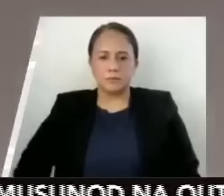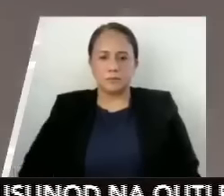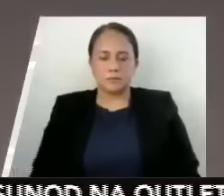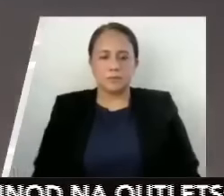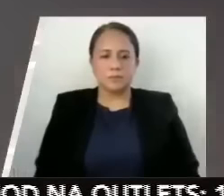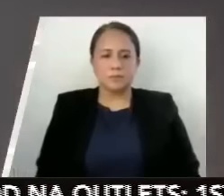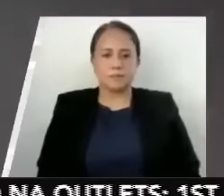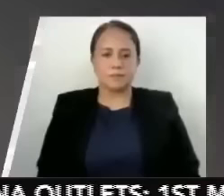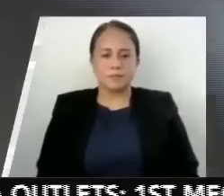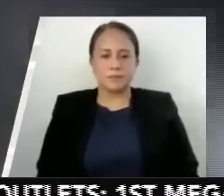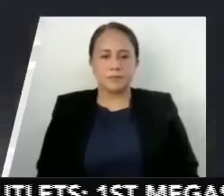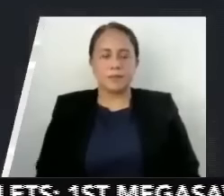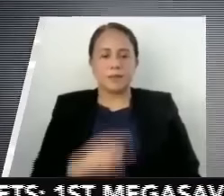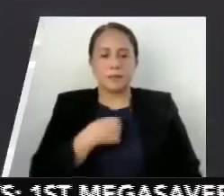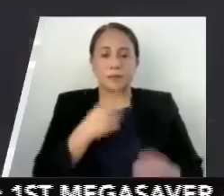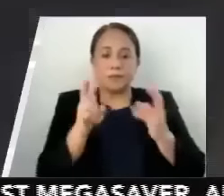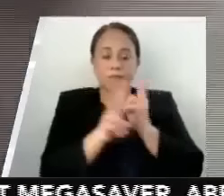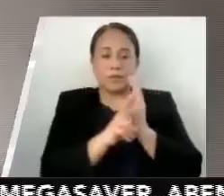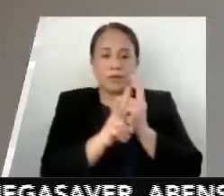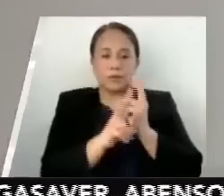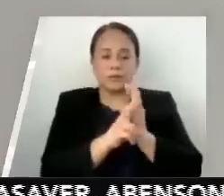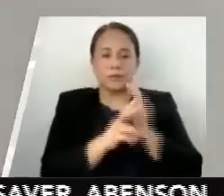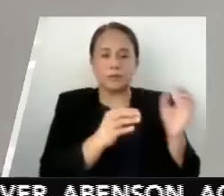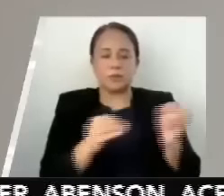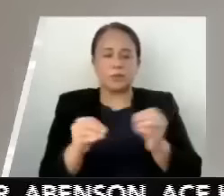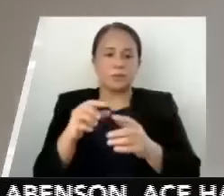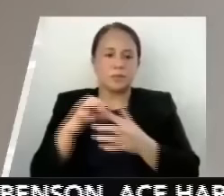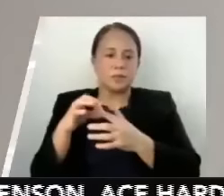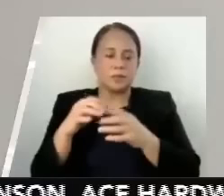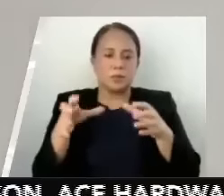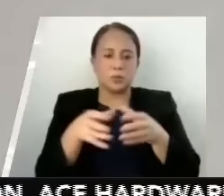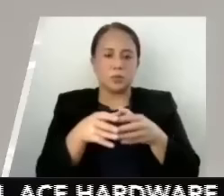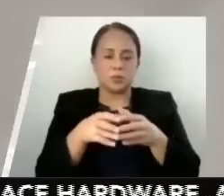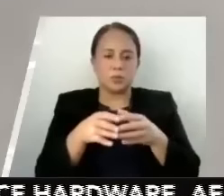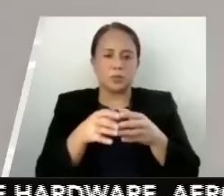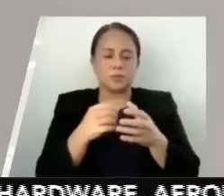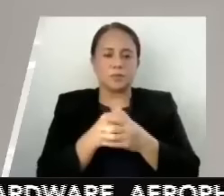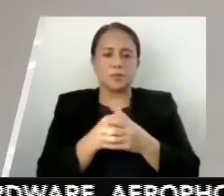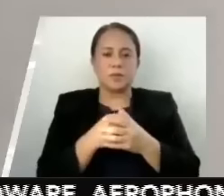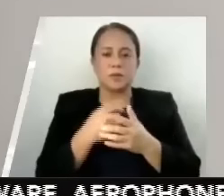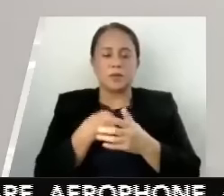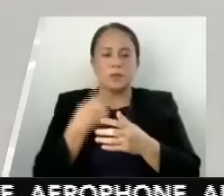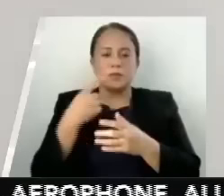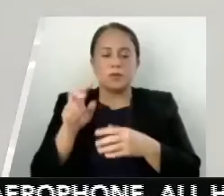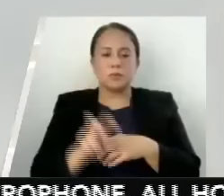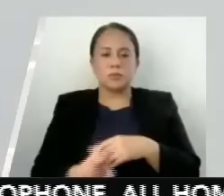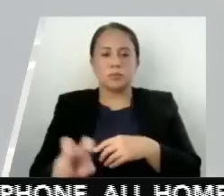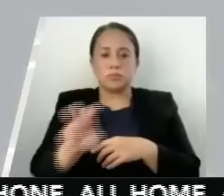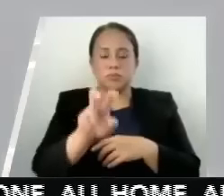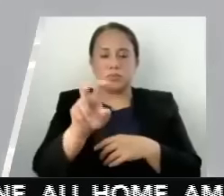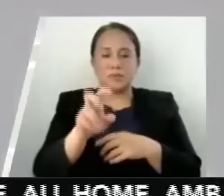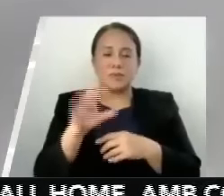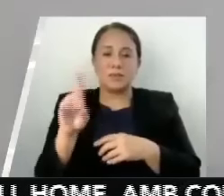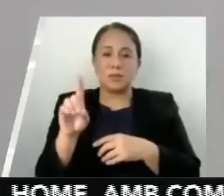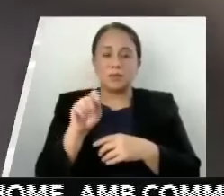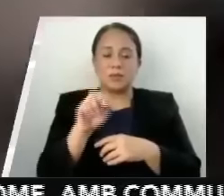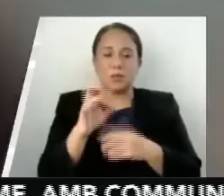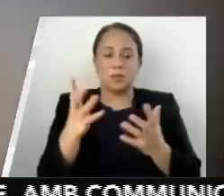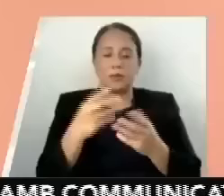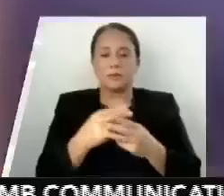Sinita ang van na ito sa operasyon ng Special Action and Intelligence Committee for Transportation ng DOTR sa Alabang Muntinlupa